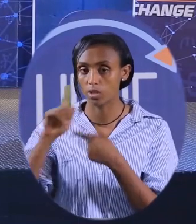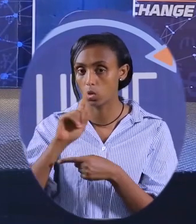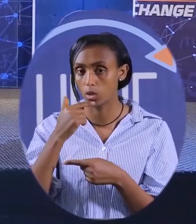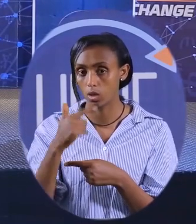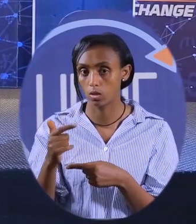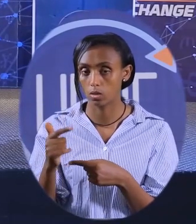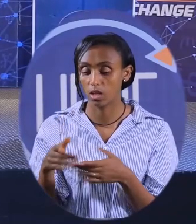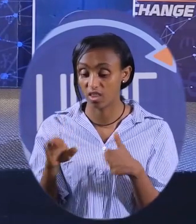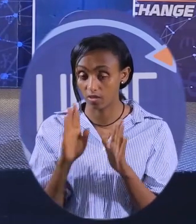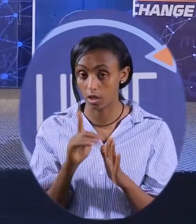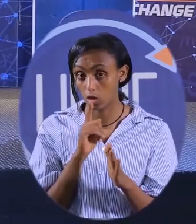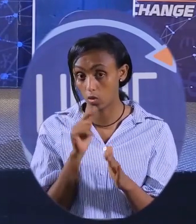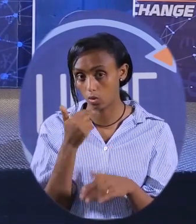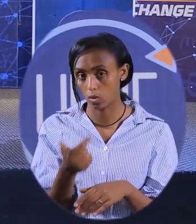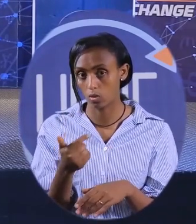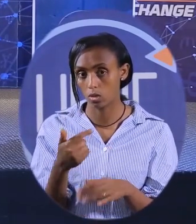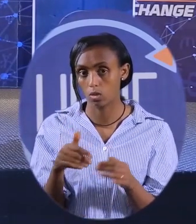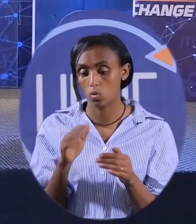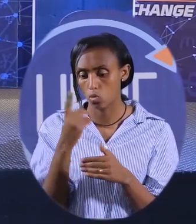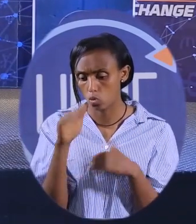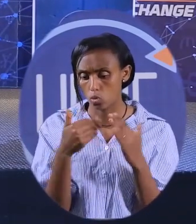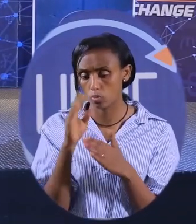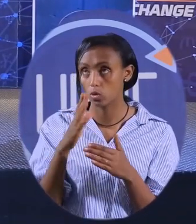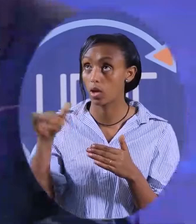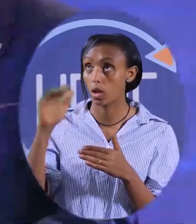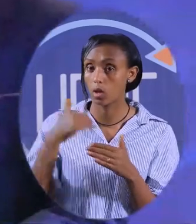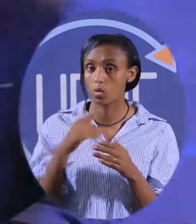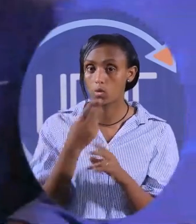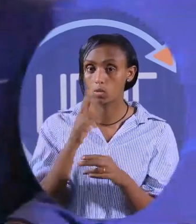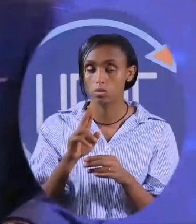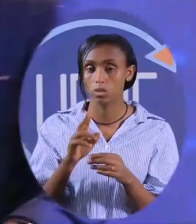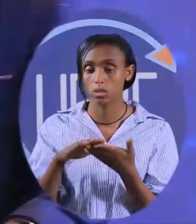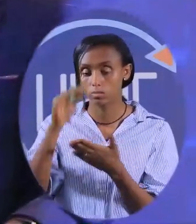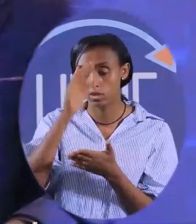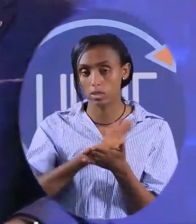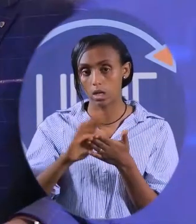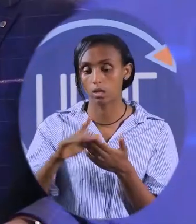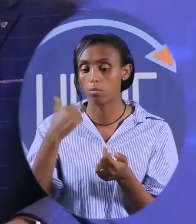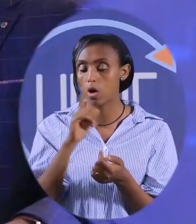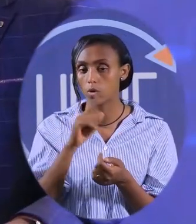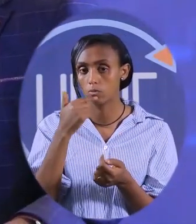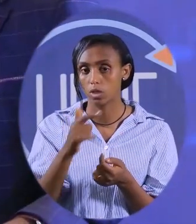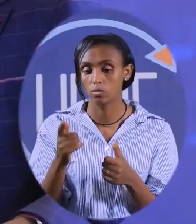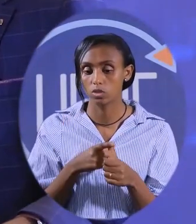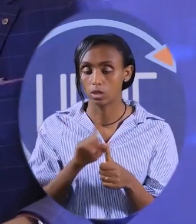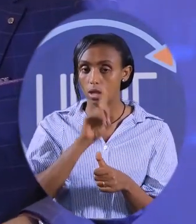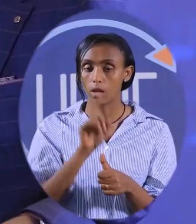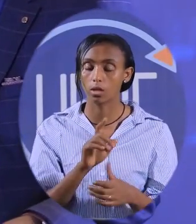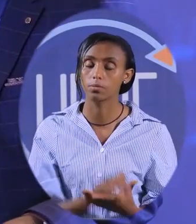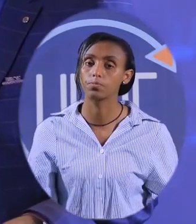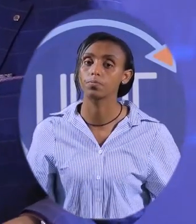ከላይ ከታፈቀደ ነው everybody ከላይ ያለው ነው ብለ የሚያረጋውና ለትምርት ጥራት ተጠያቂው ማን ነው የሚል ነው መጀመሪያው